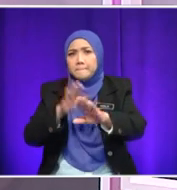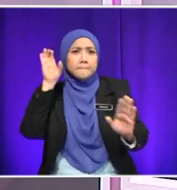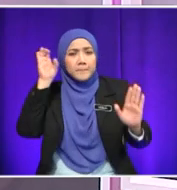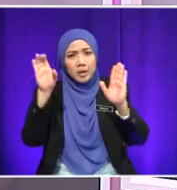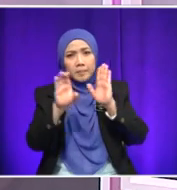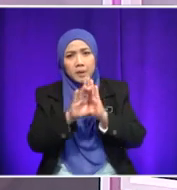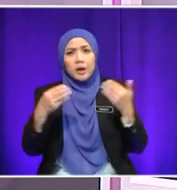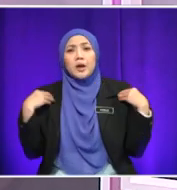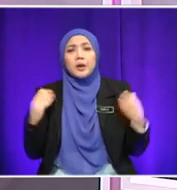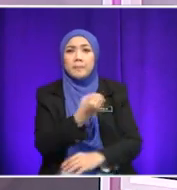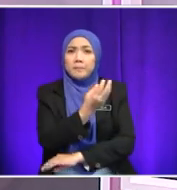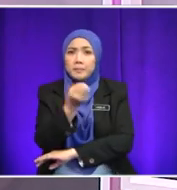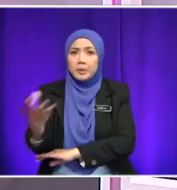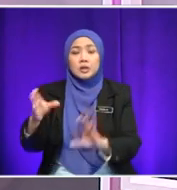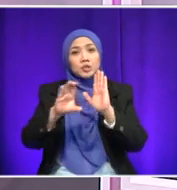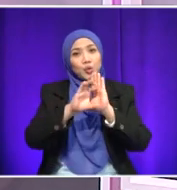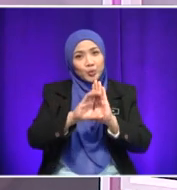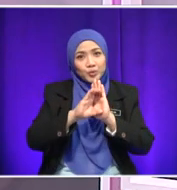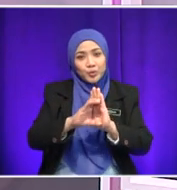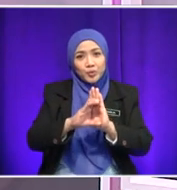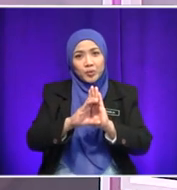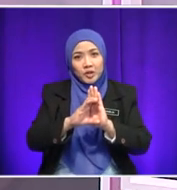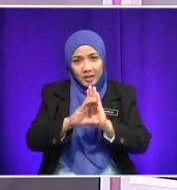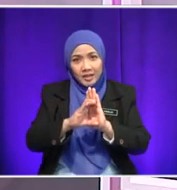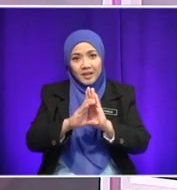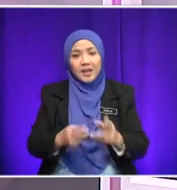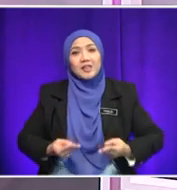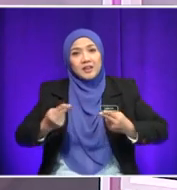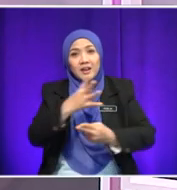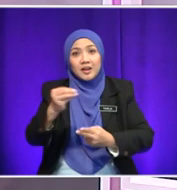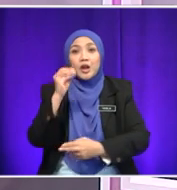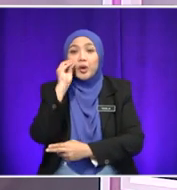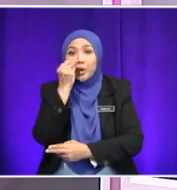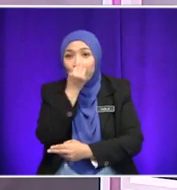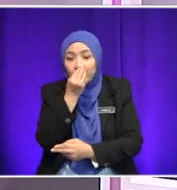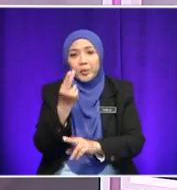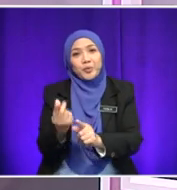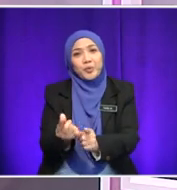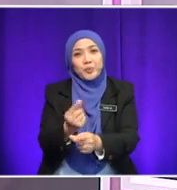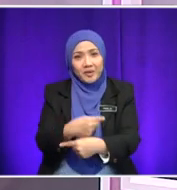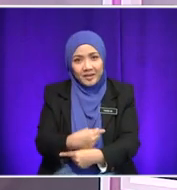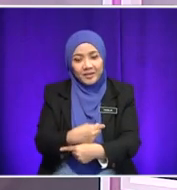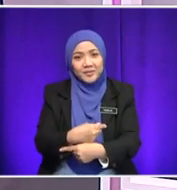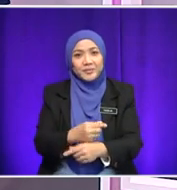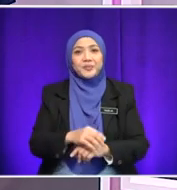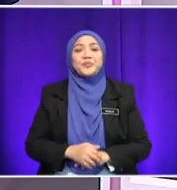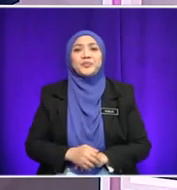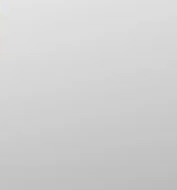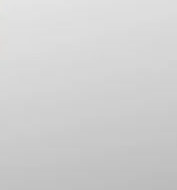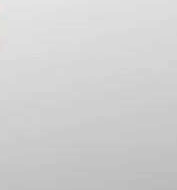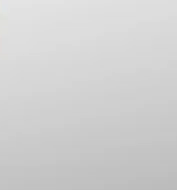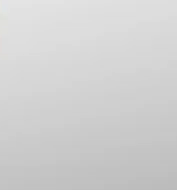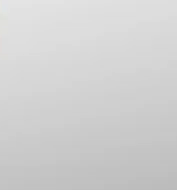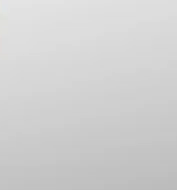gubahan hantaran dan juga bahan bunga khususnya maksud gua bahan bunga gebohan bunga